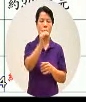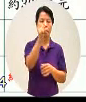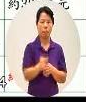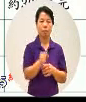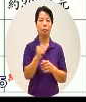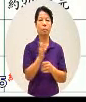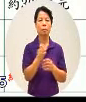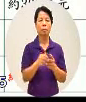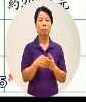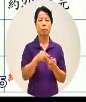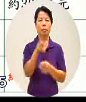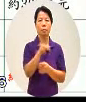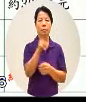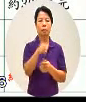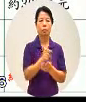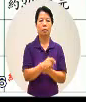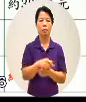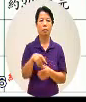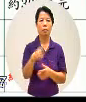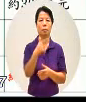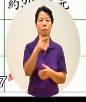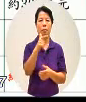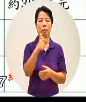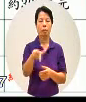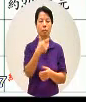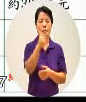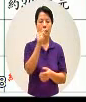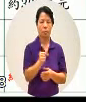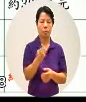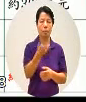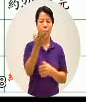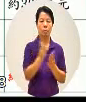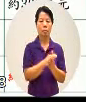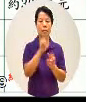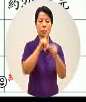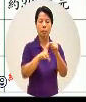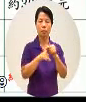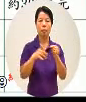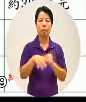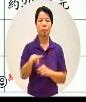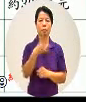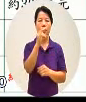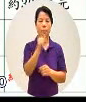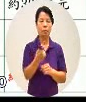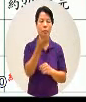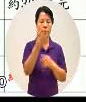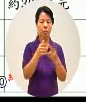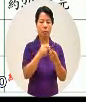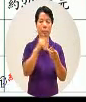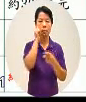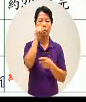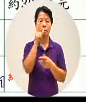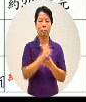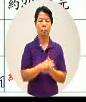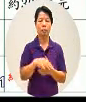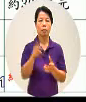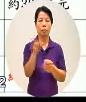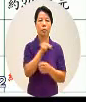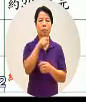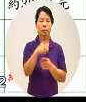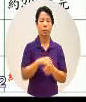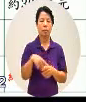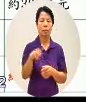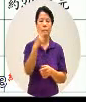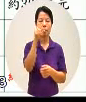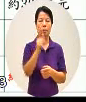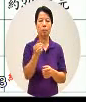北市要借675亿，然后台中市要借420亿，台南市借了